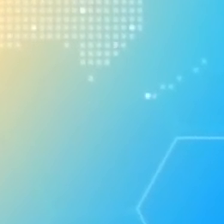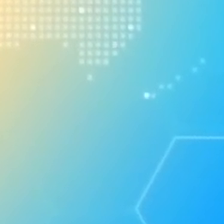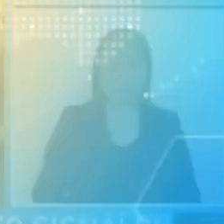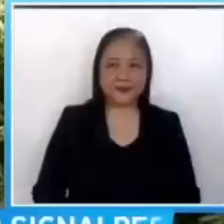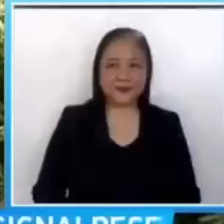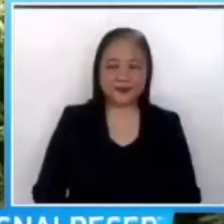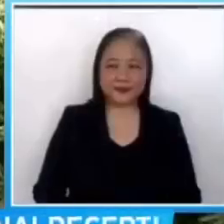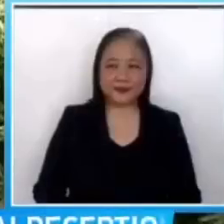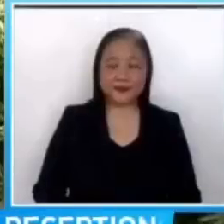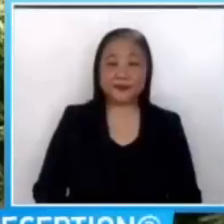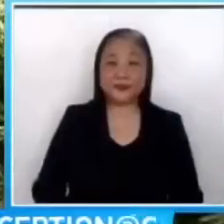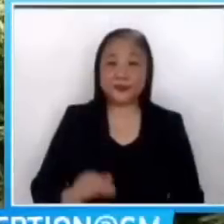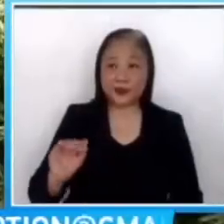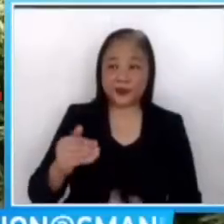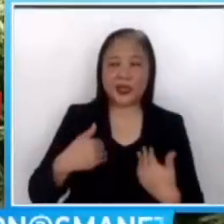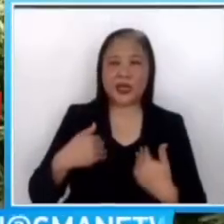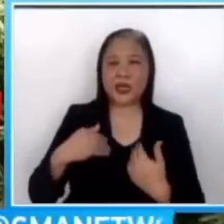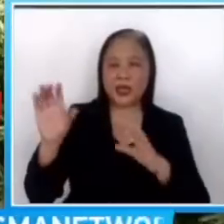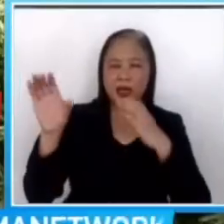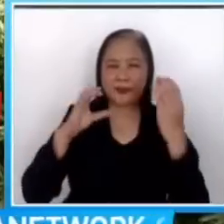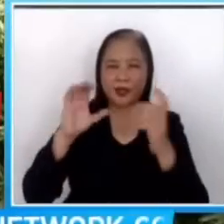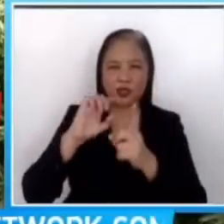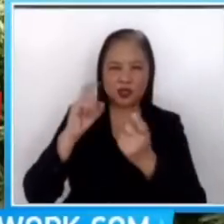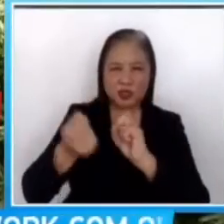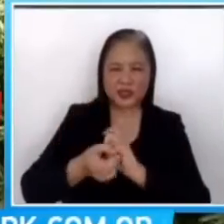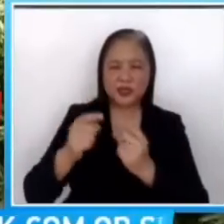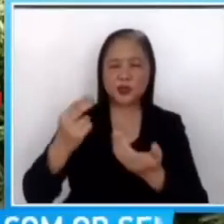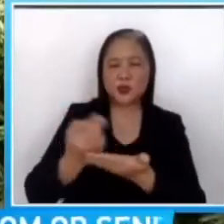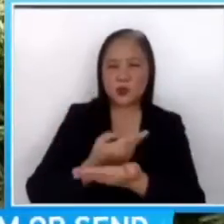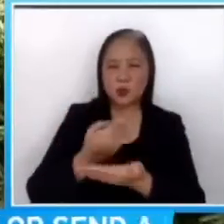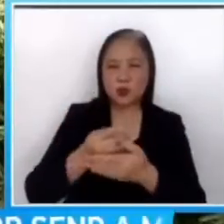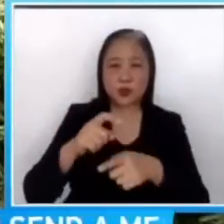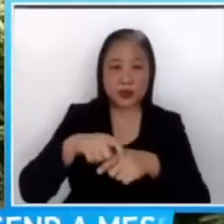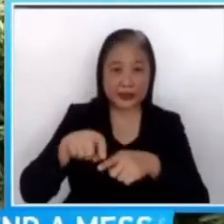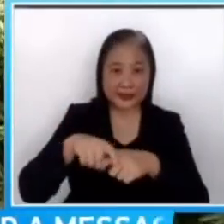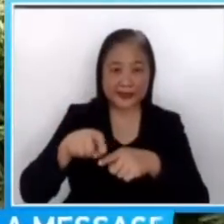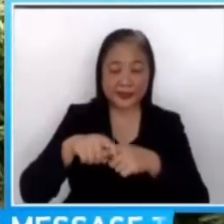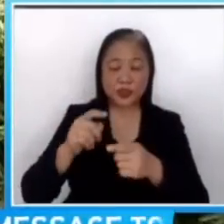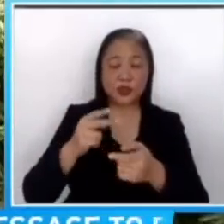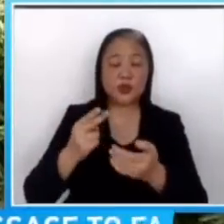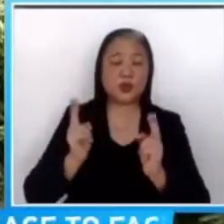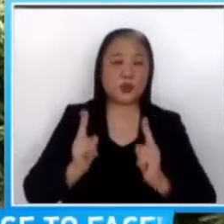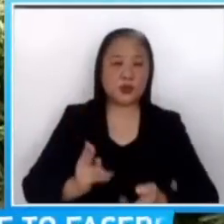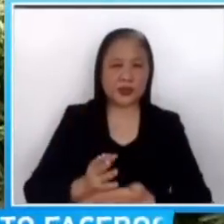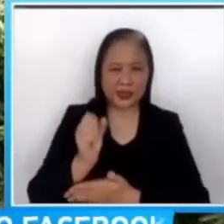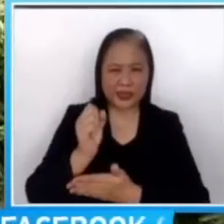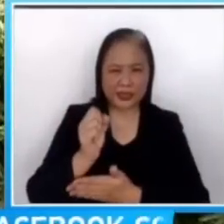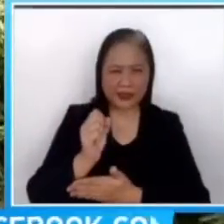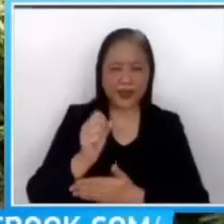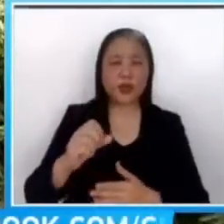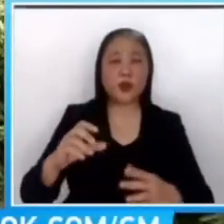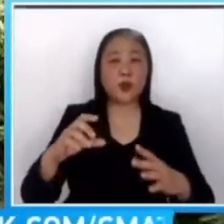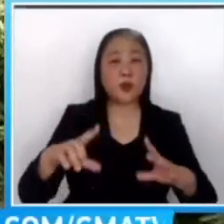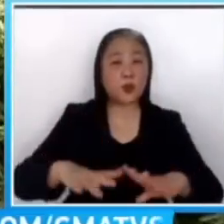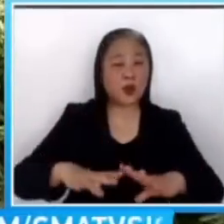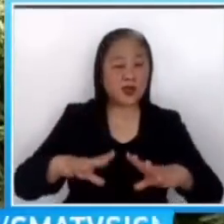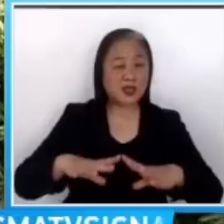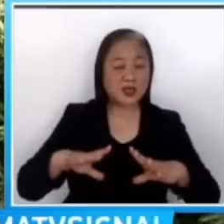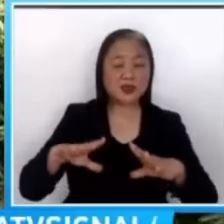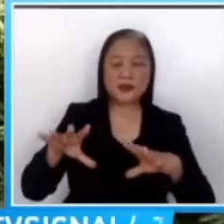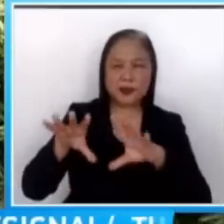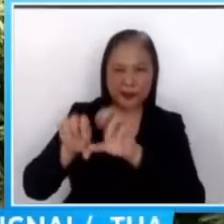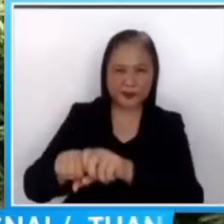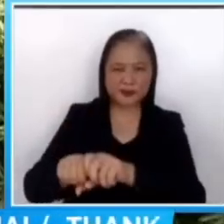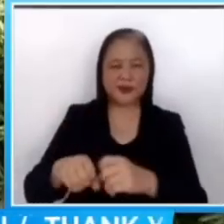Connie, climate change, renewable energy, human rights at Russian aggression ay ilan lamang sa mga mahalagang mga